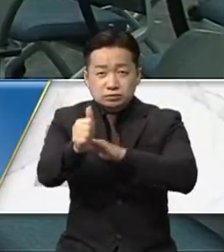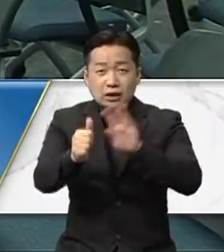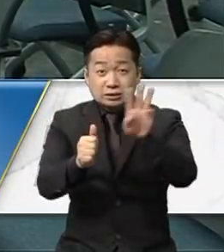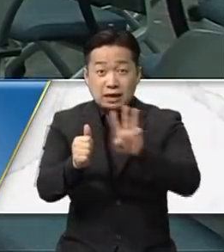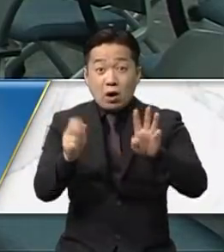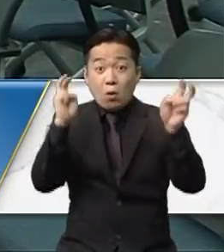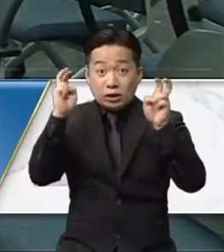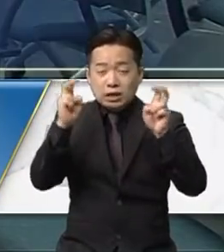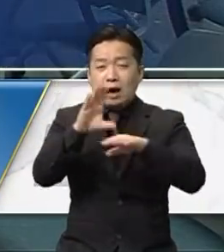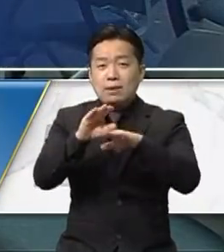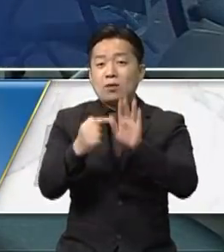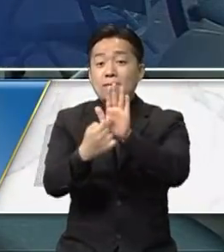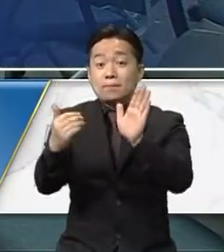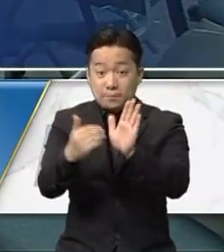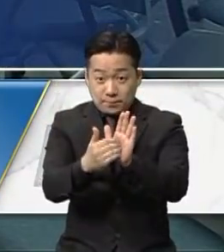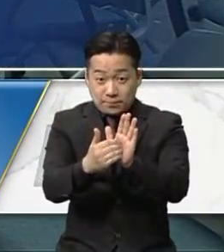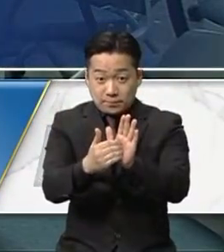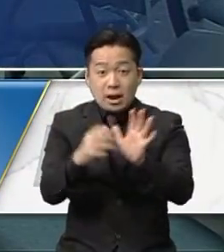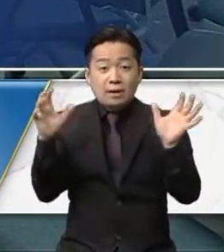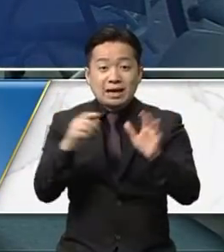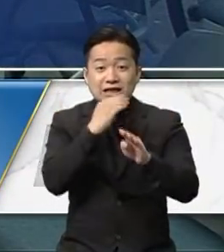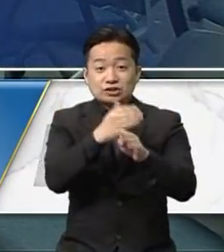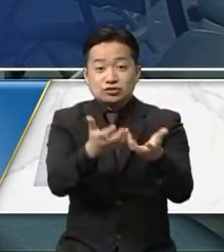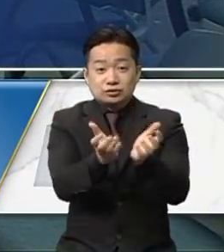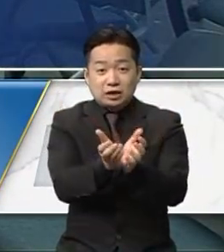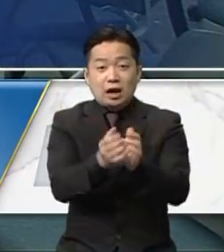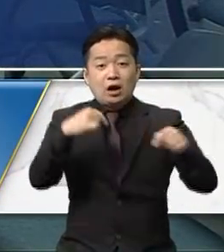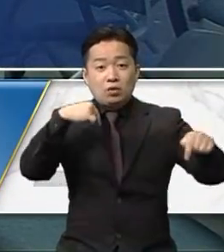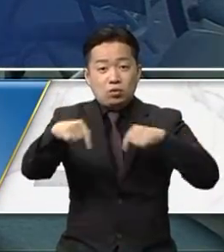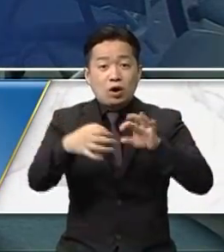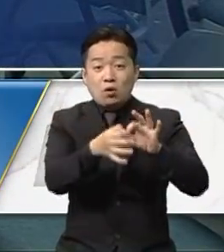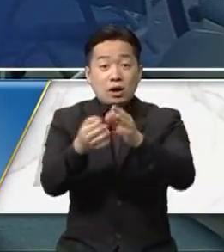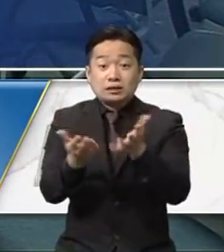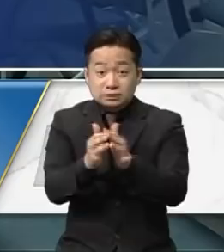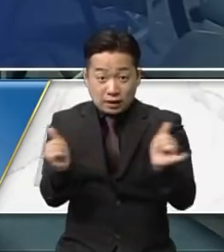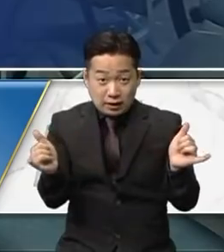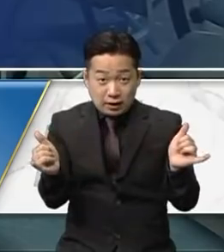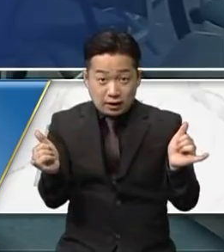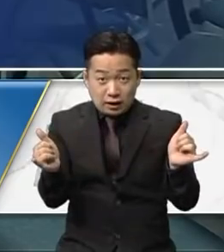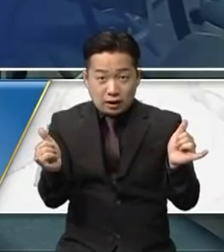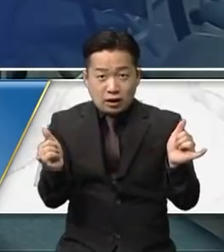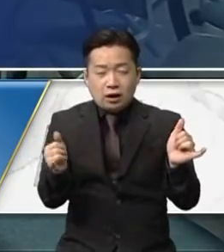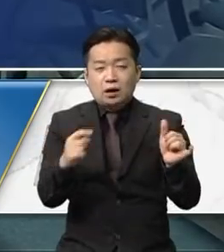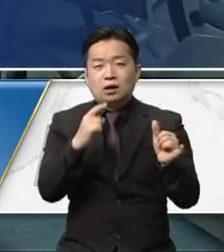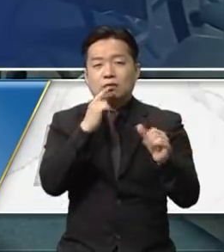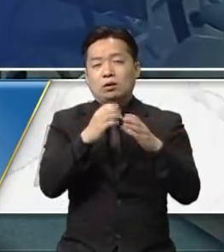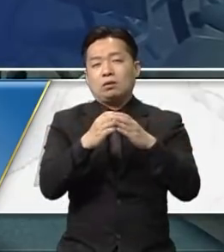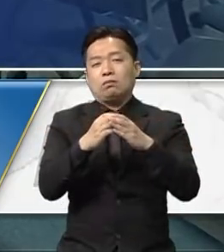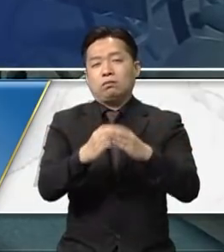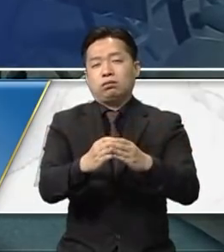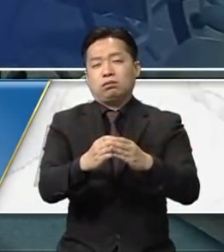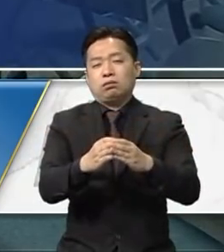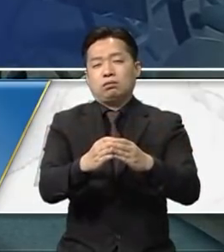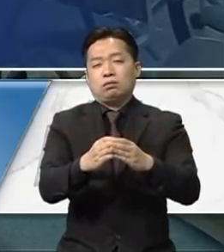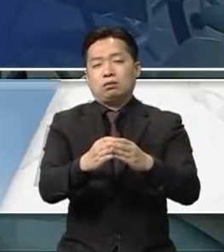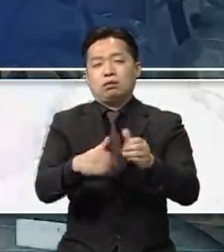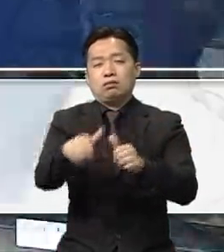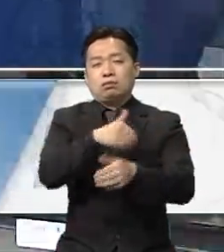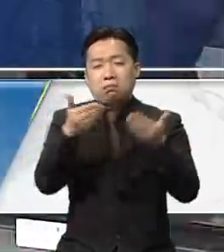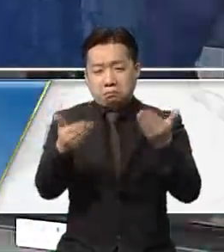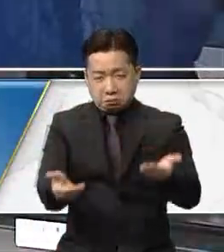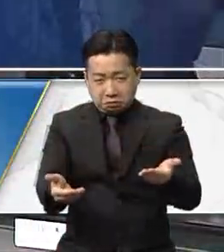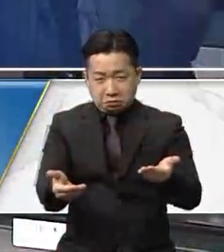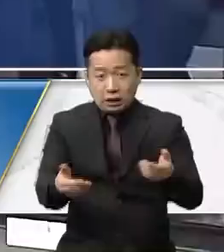결과 발표되자 이곳 상황실에 모인 민주당 지도부와 관계자들 사이에선 적막감만이 맴돌았습니다.